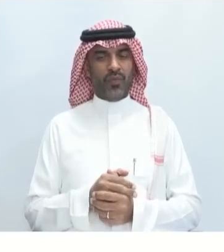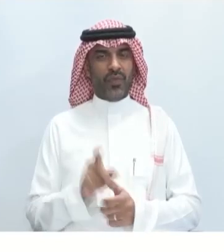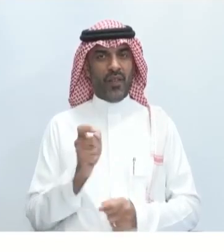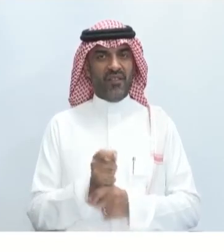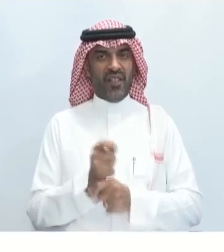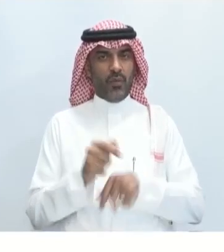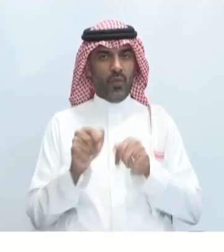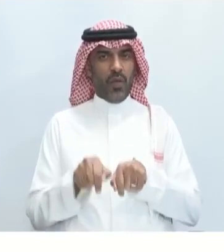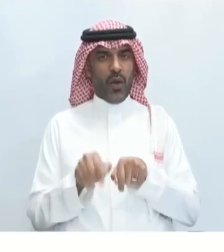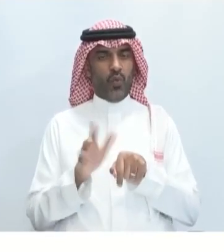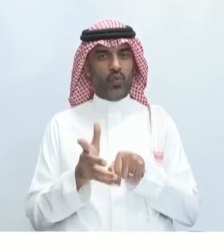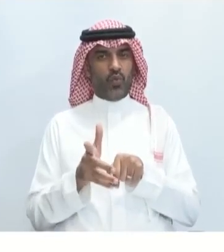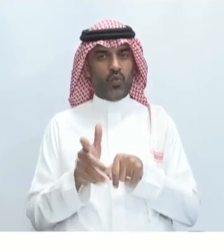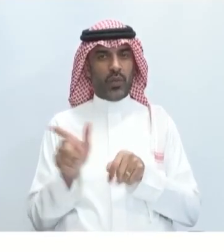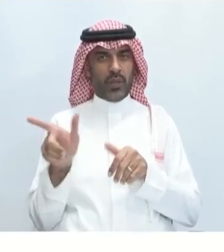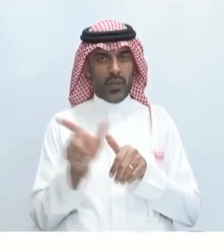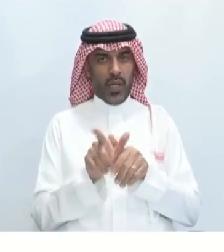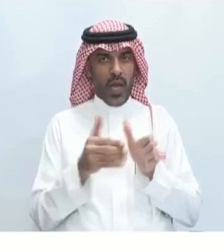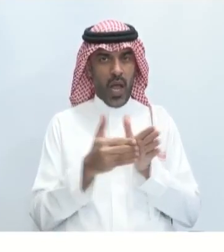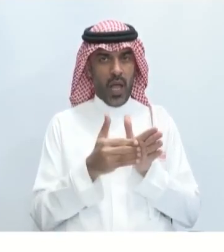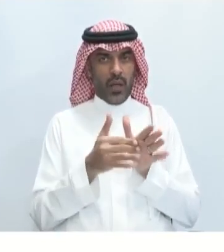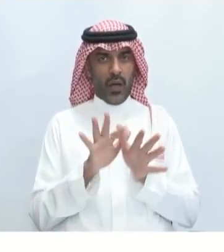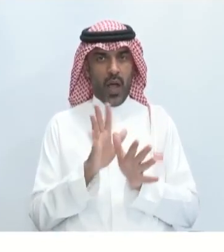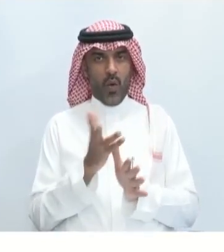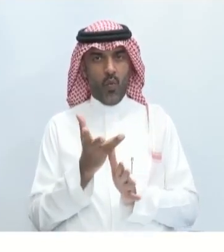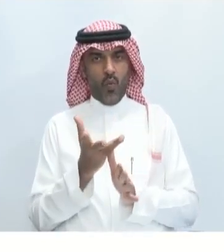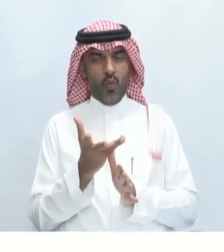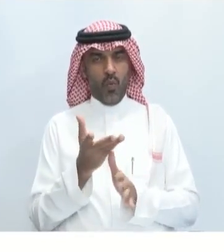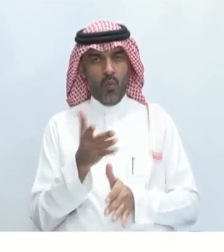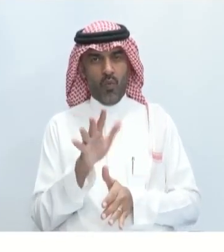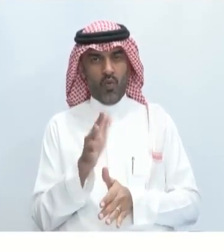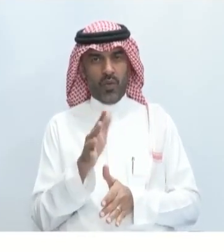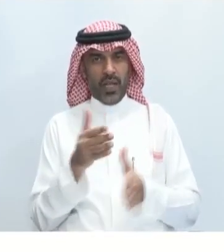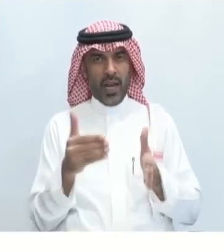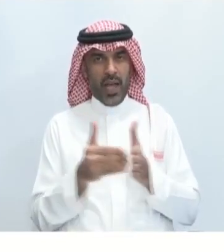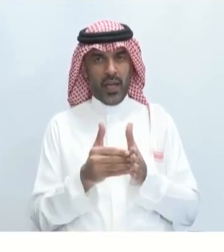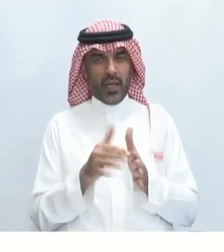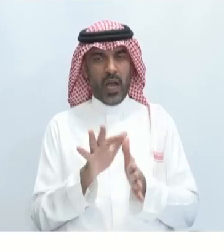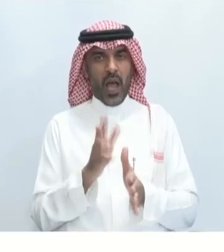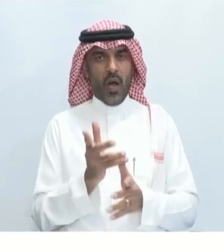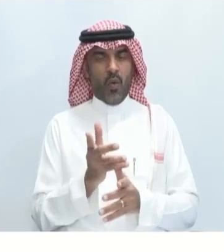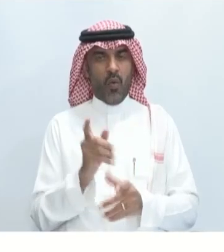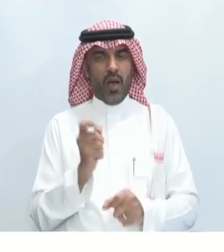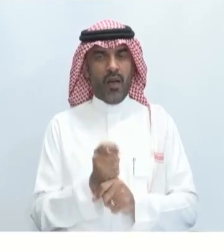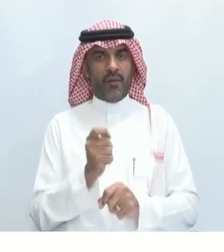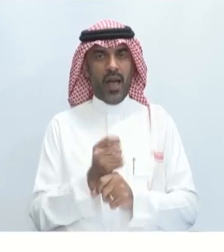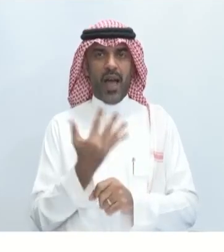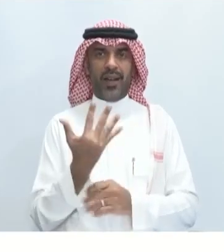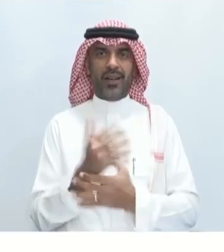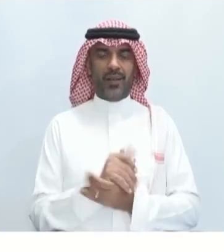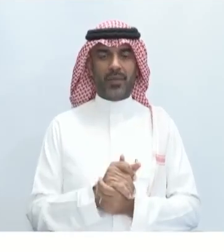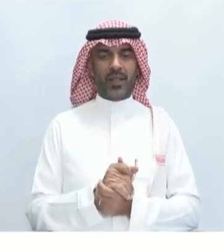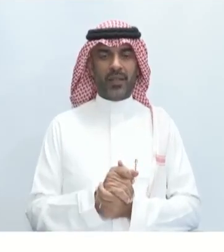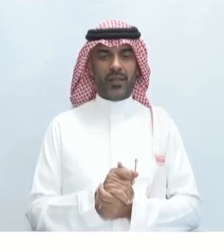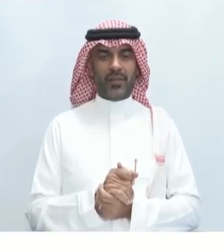مضارع هل هو صحيح الاخر ام هو معتل الاخر ام من